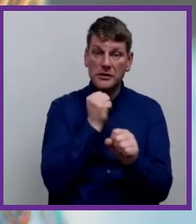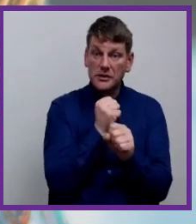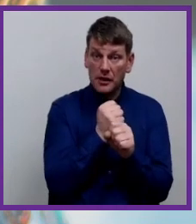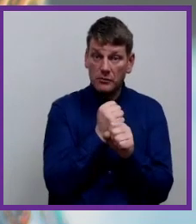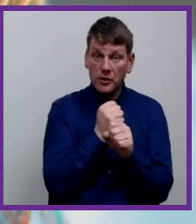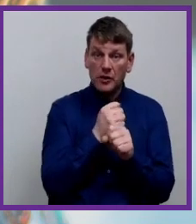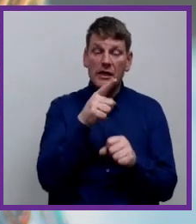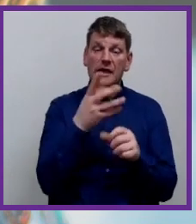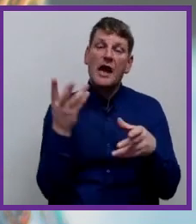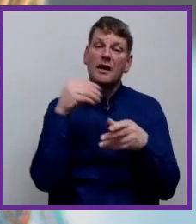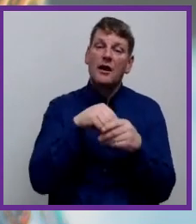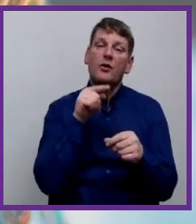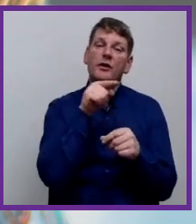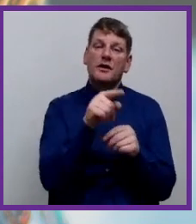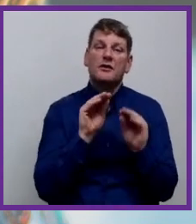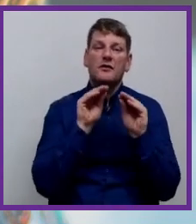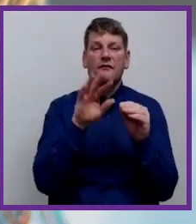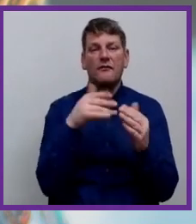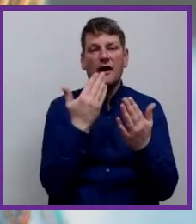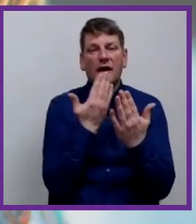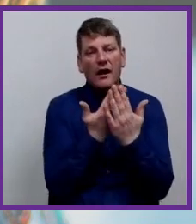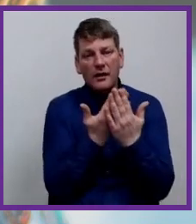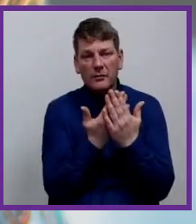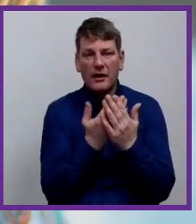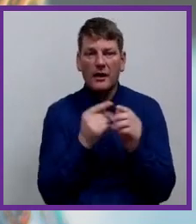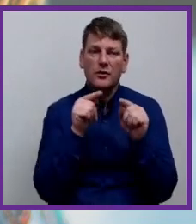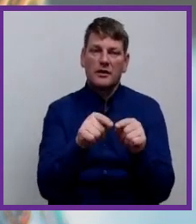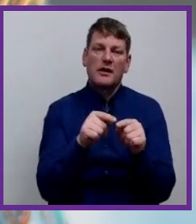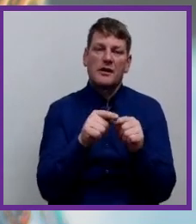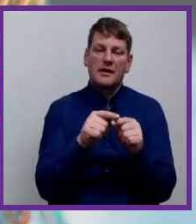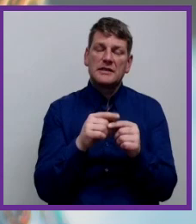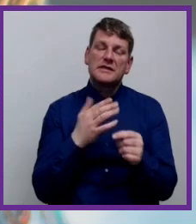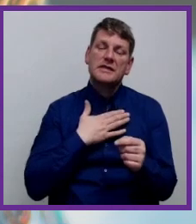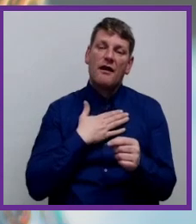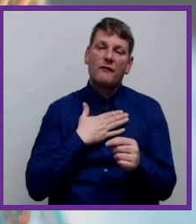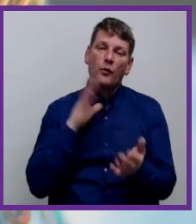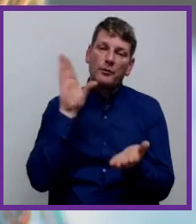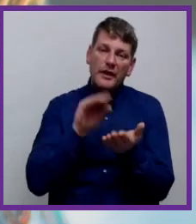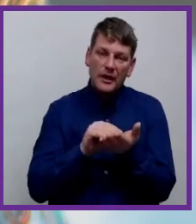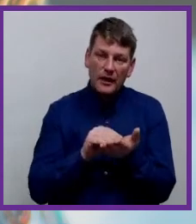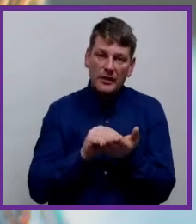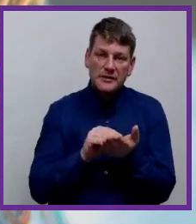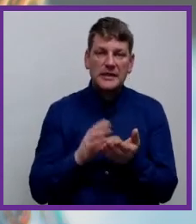tātad iekļaujot tajā vai attēlojotajā vai iespējams savu pieredzi, iespējams